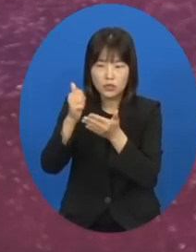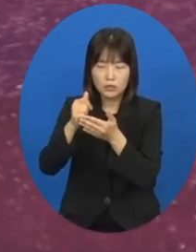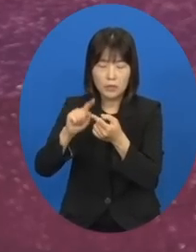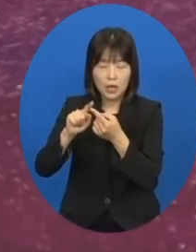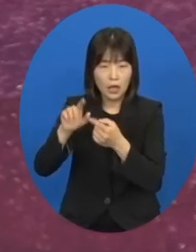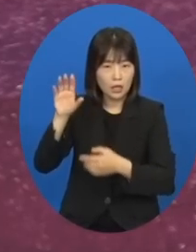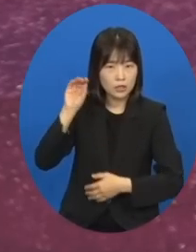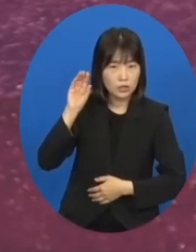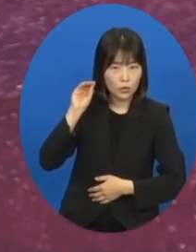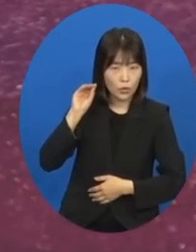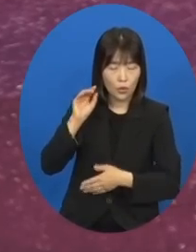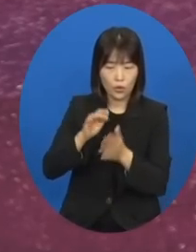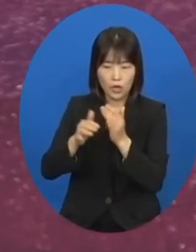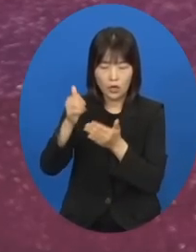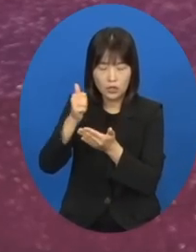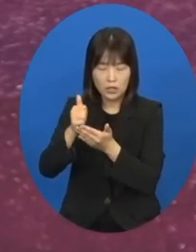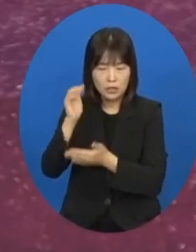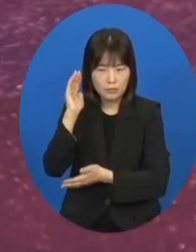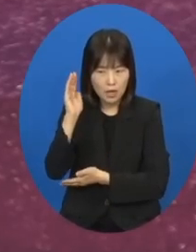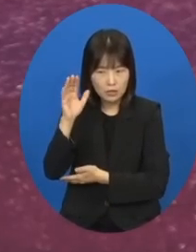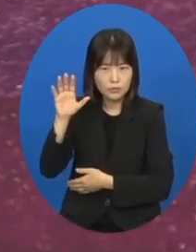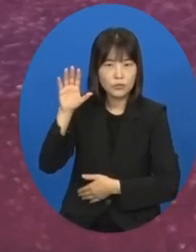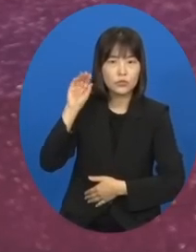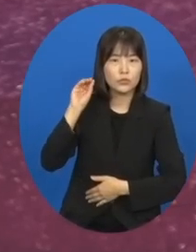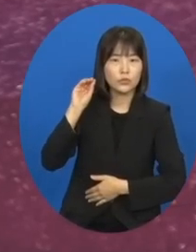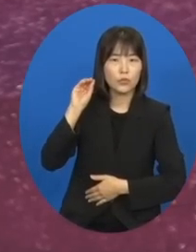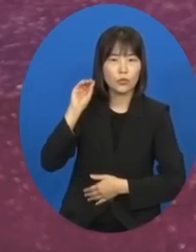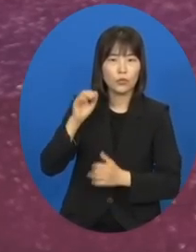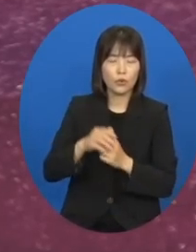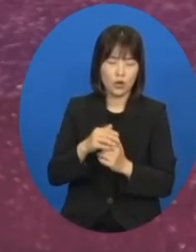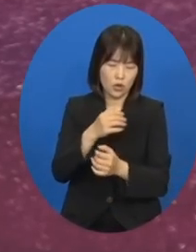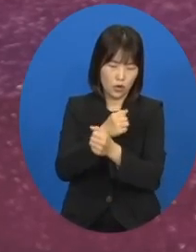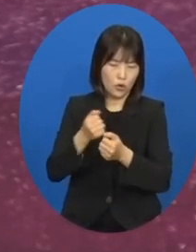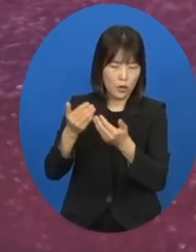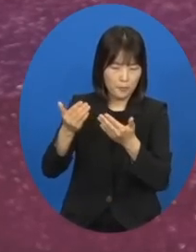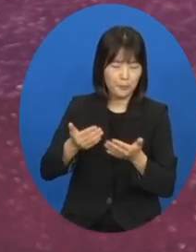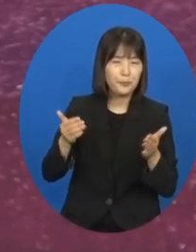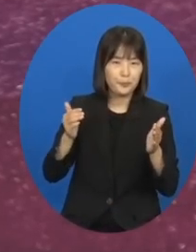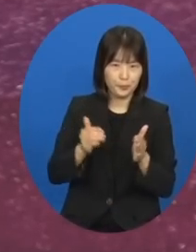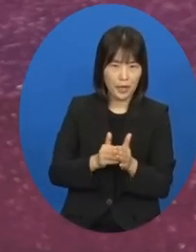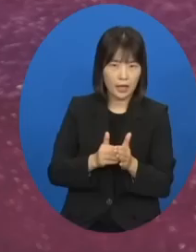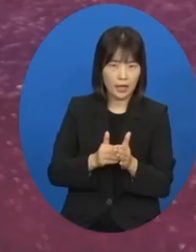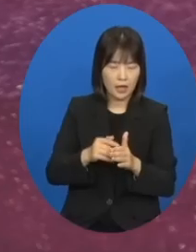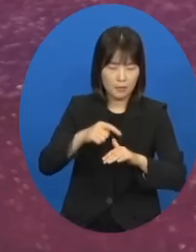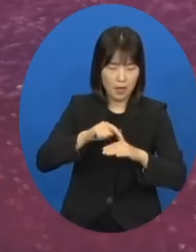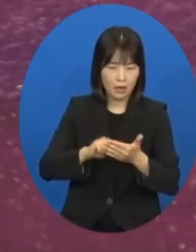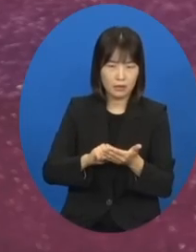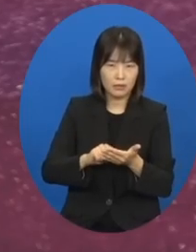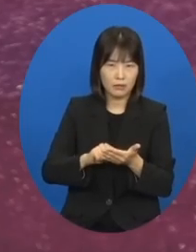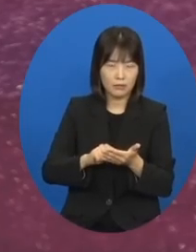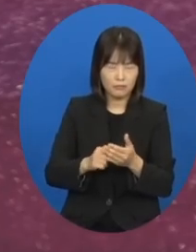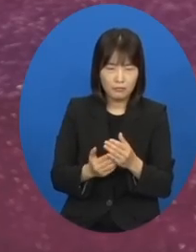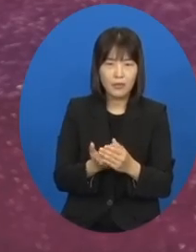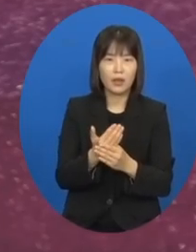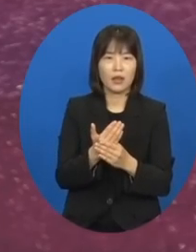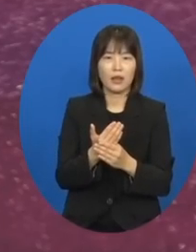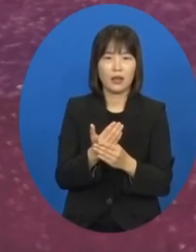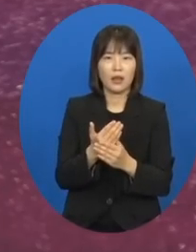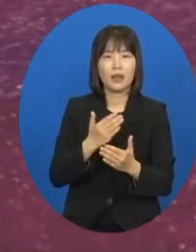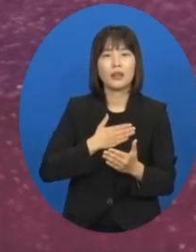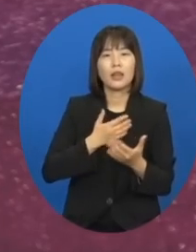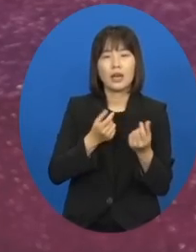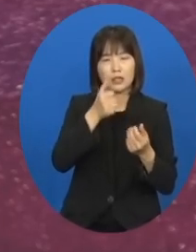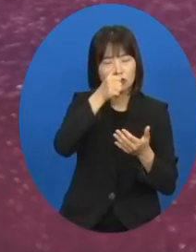그분의 말씀을 듣고 본인이 그 용서를 받았다는 마음이든 거예요 나 같은